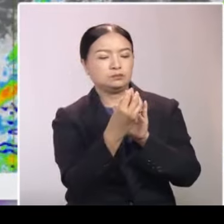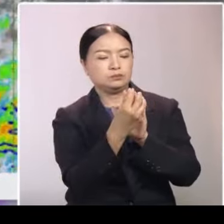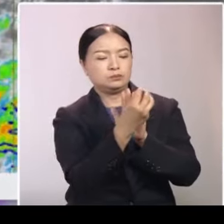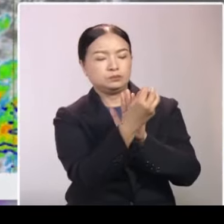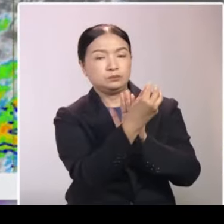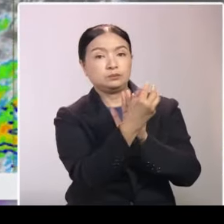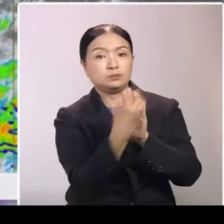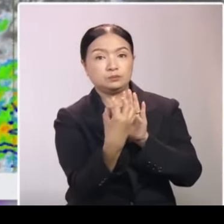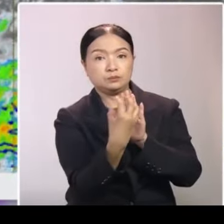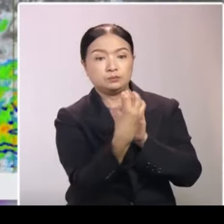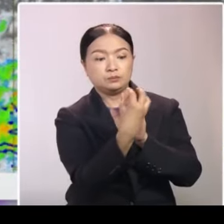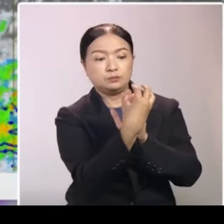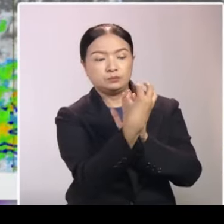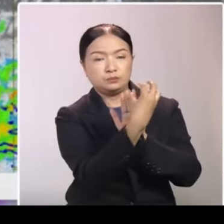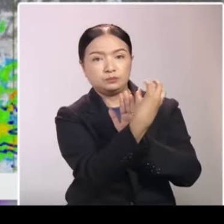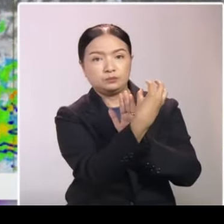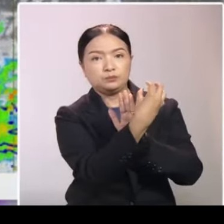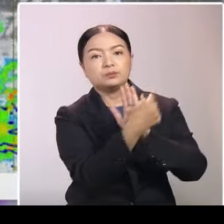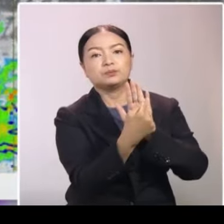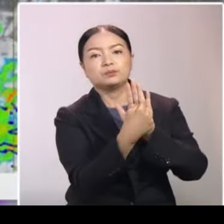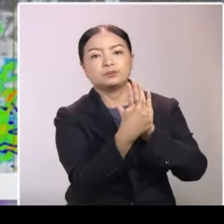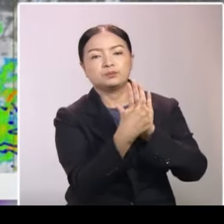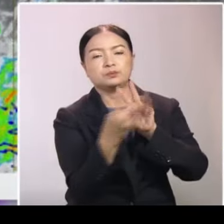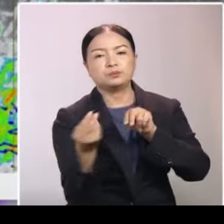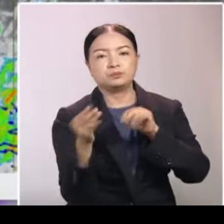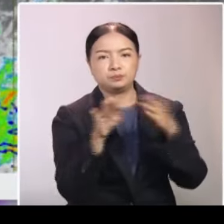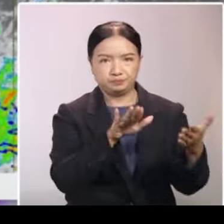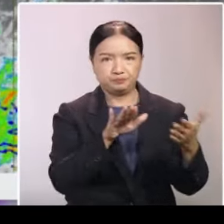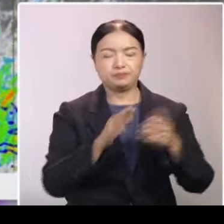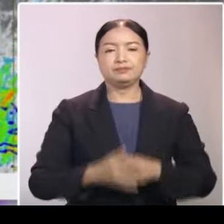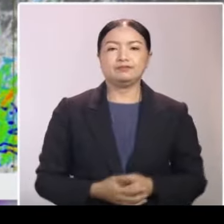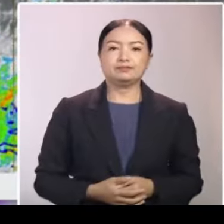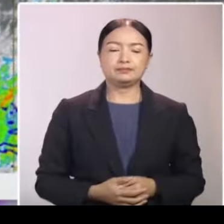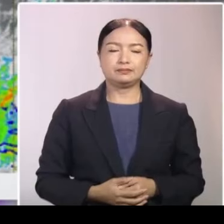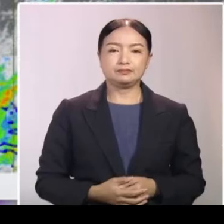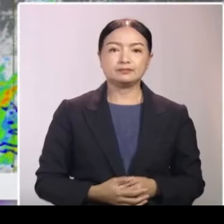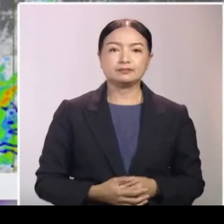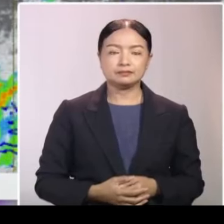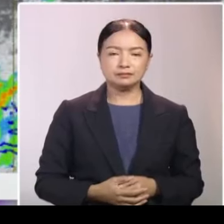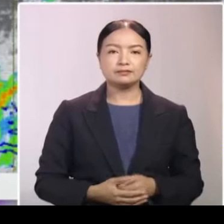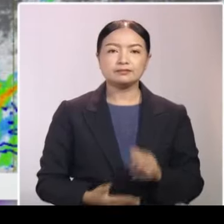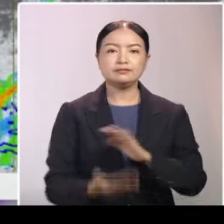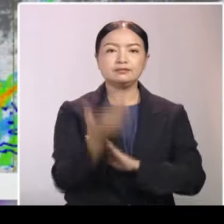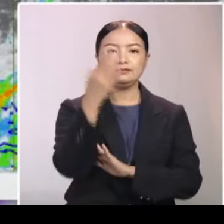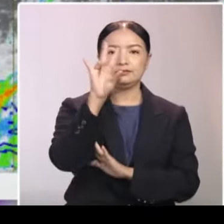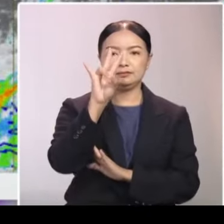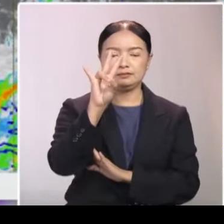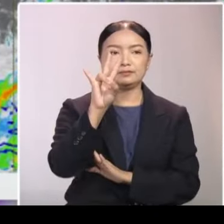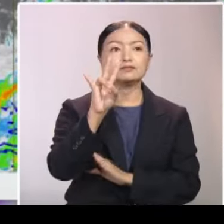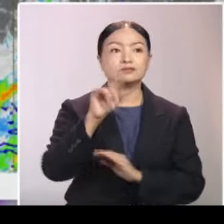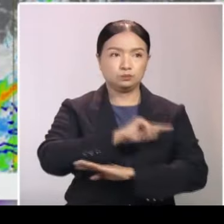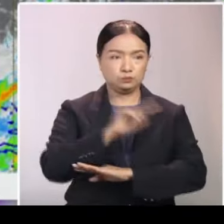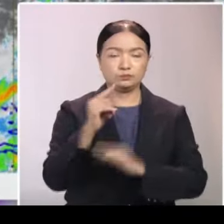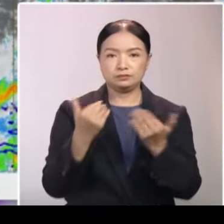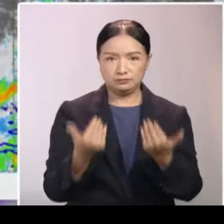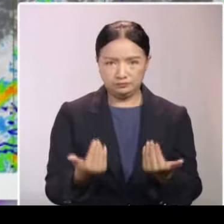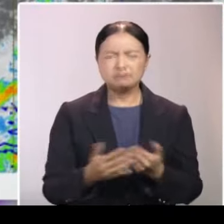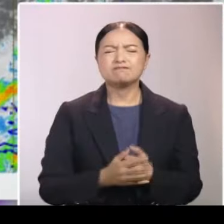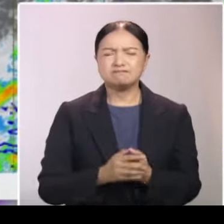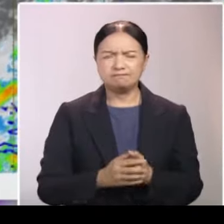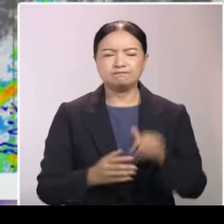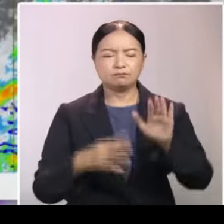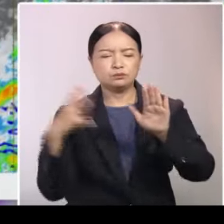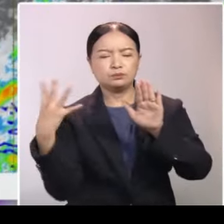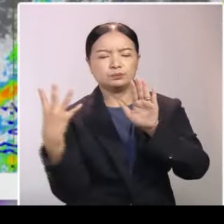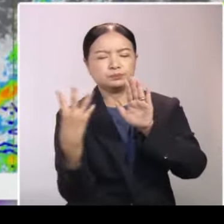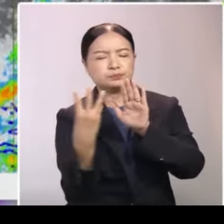บริเวณหางๆของพายุเนี่ยมาโดนที่นครพนมและนะตอน 7:00นที่ผ่านมาก็คาดว่าจะอ่อนกำลัง